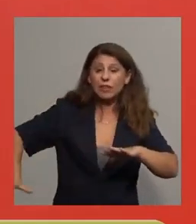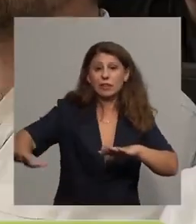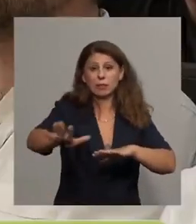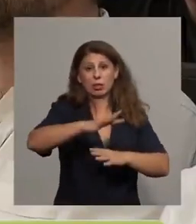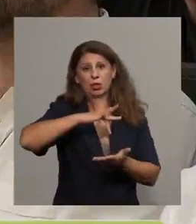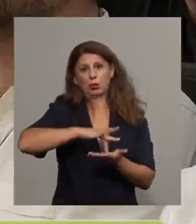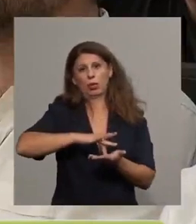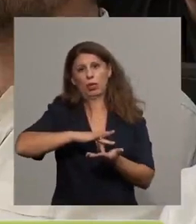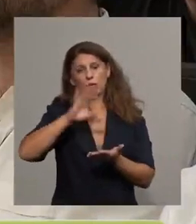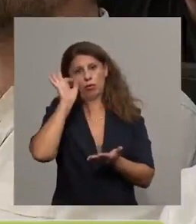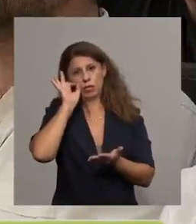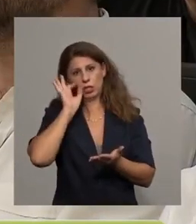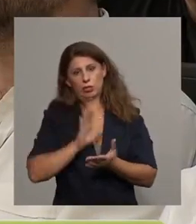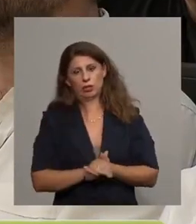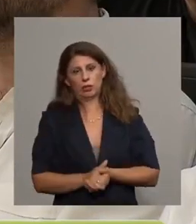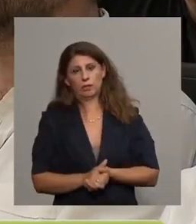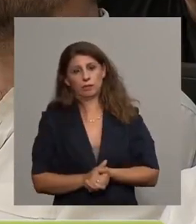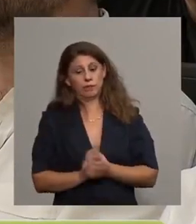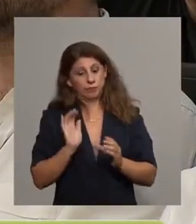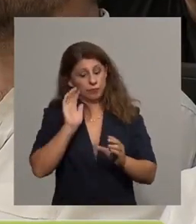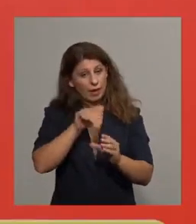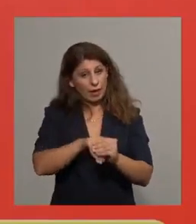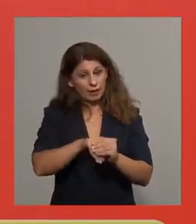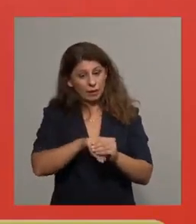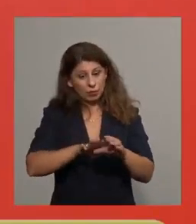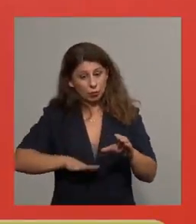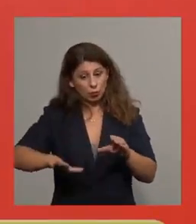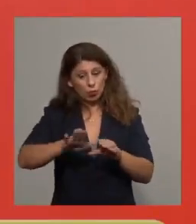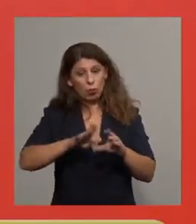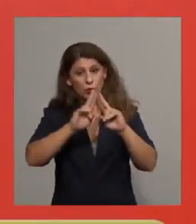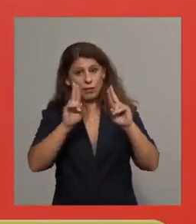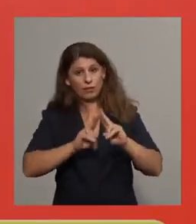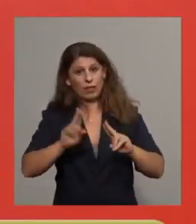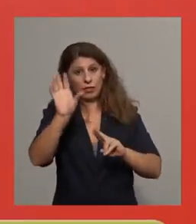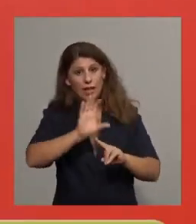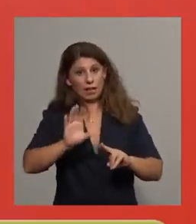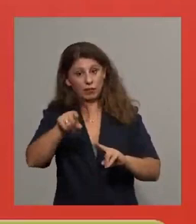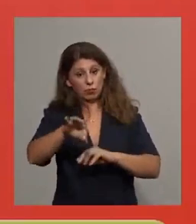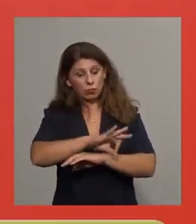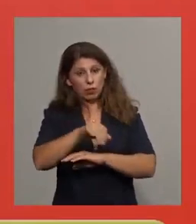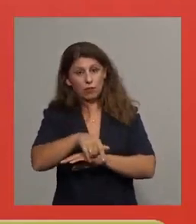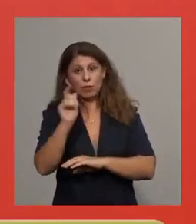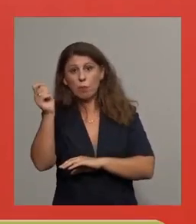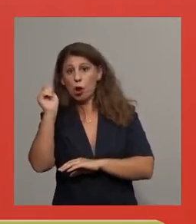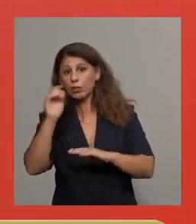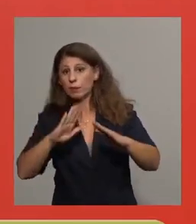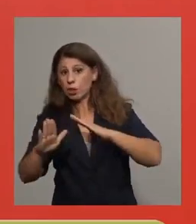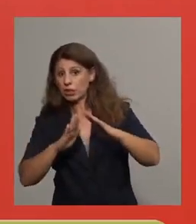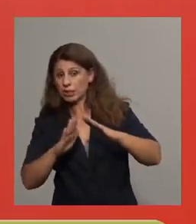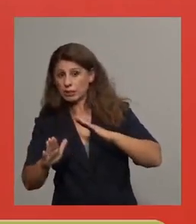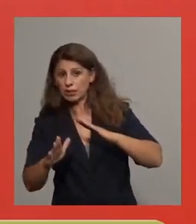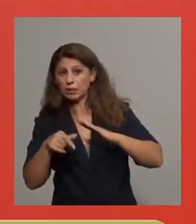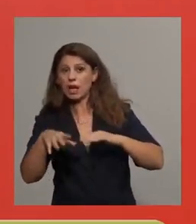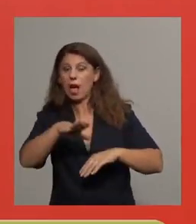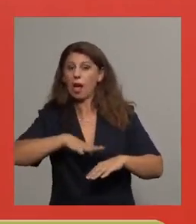του κέντρου της Θεσσαλονίκης και την ένταξη του χώρου της ΔΕΘ στο σχέδιο αυτό της πολιτικής προστασίας